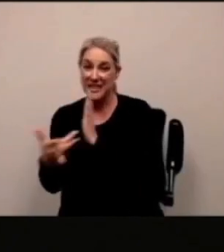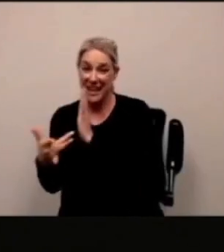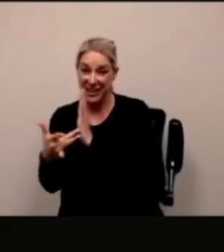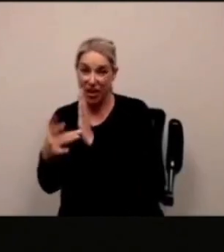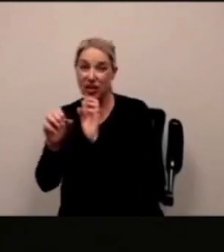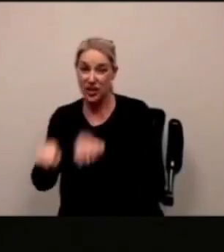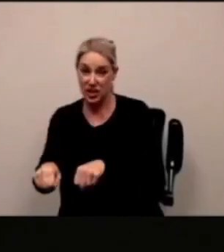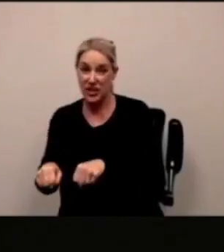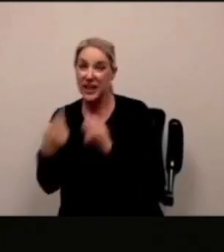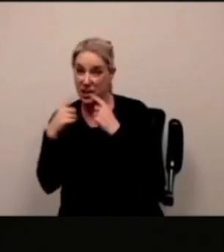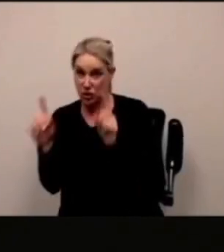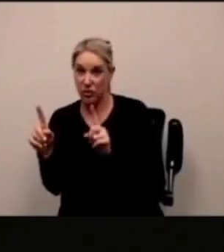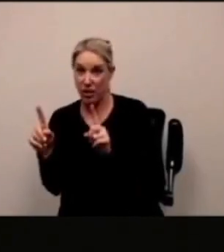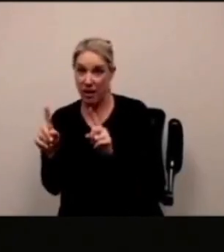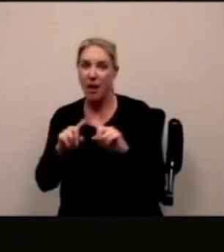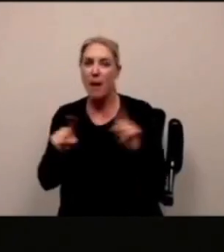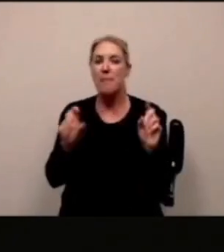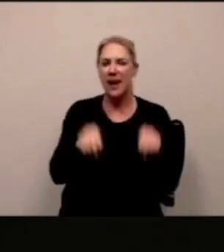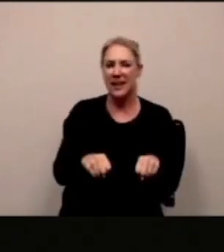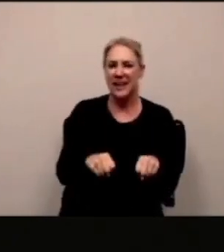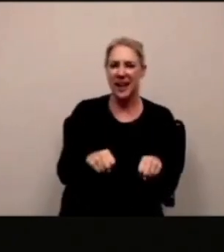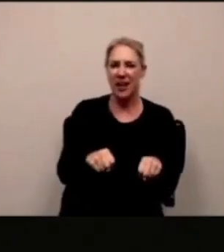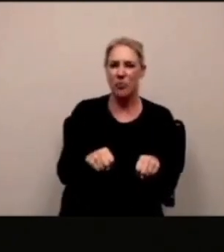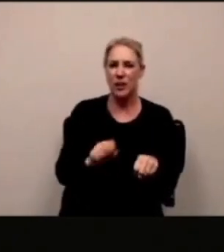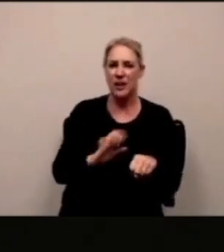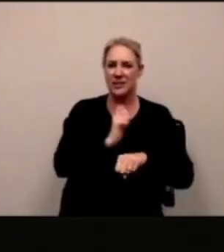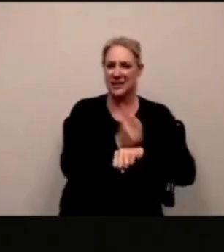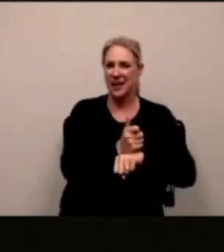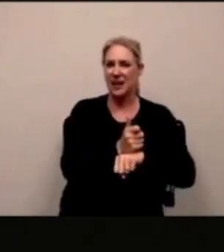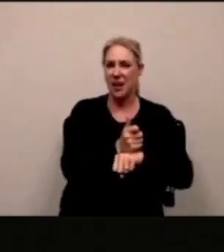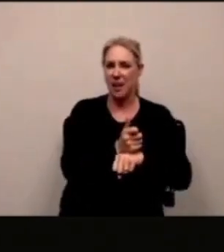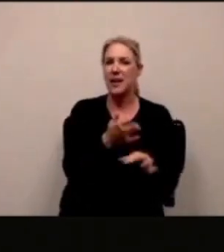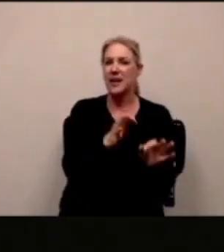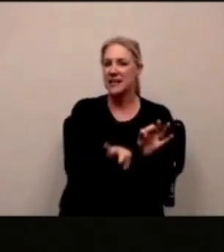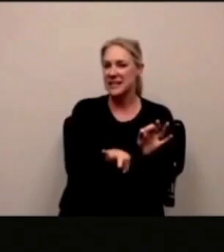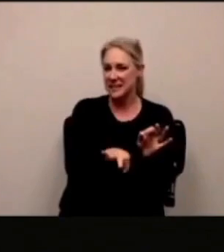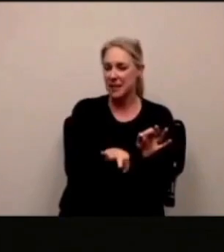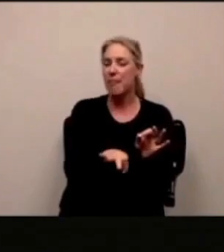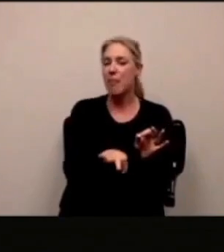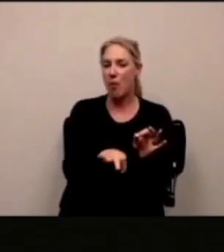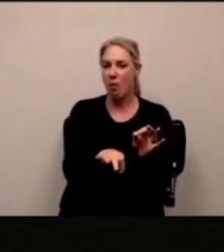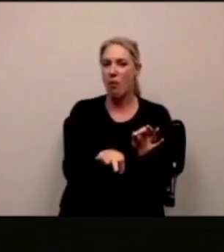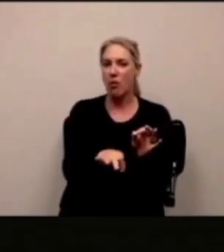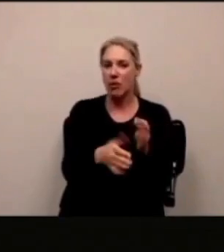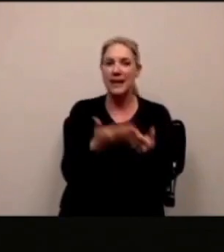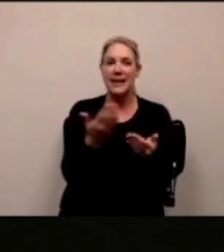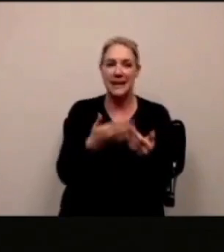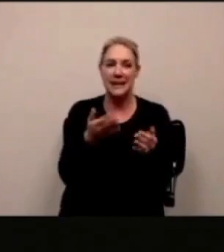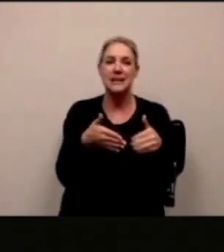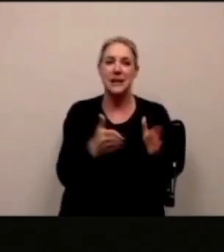で固定していればバネのように形に動くということになります2005年から